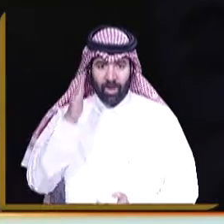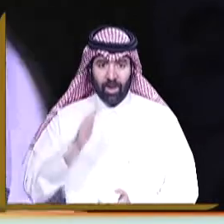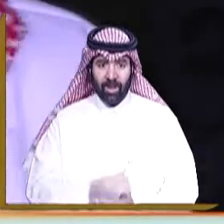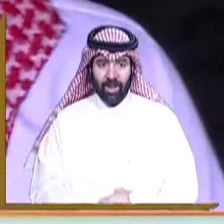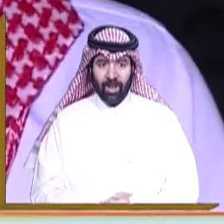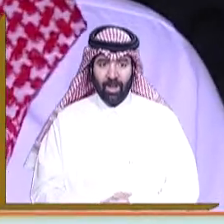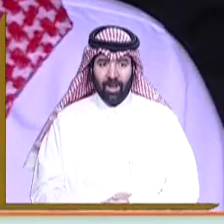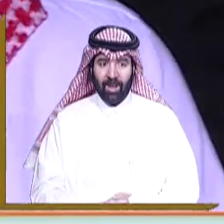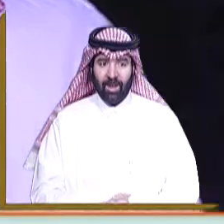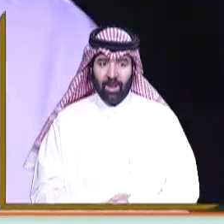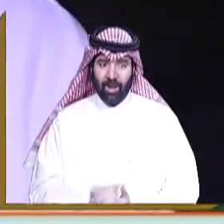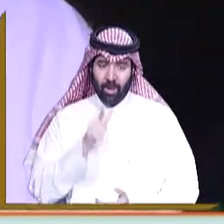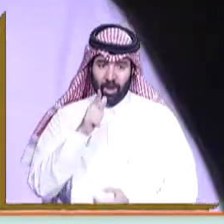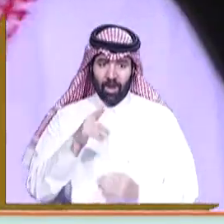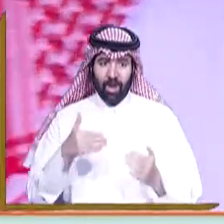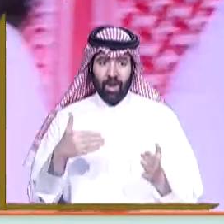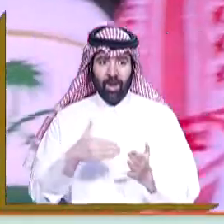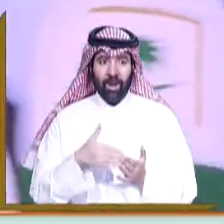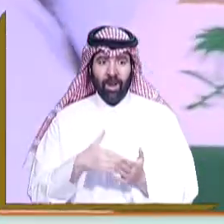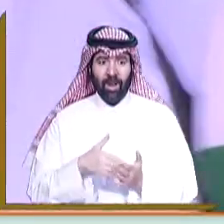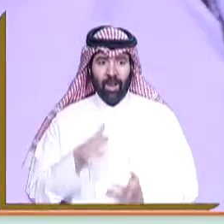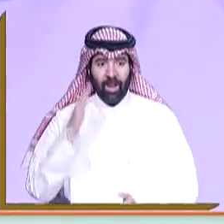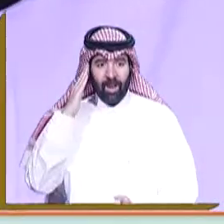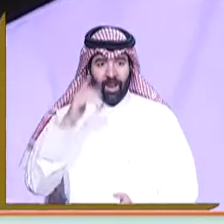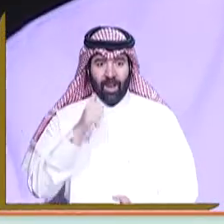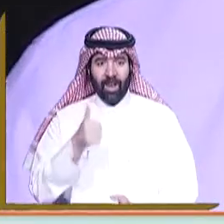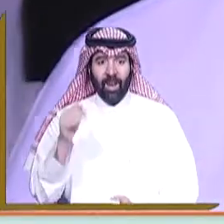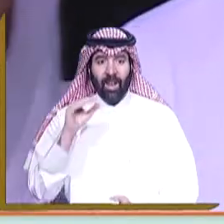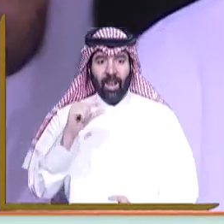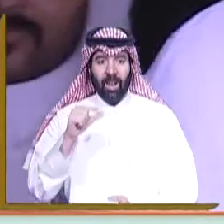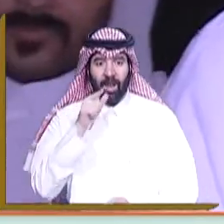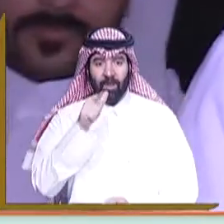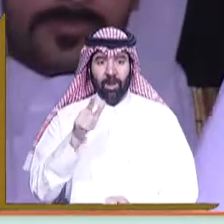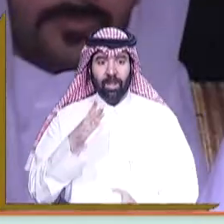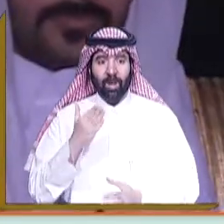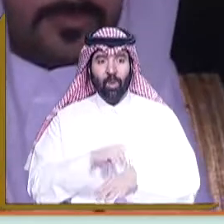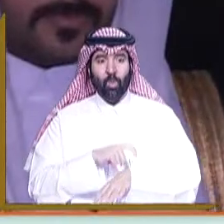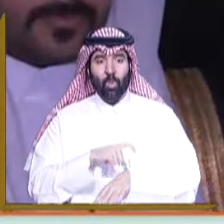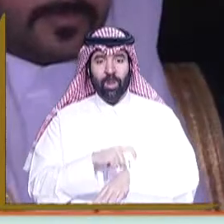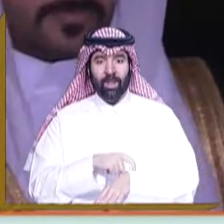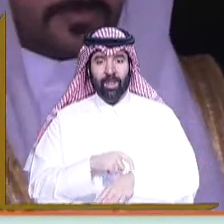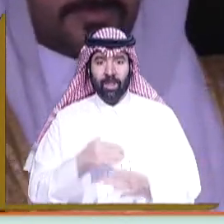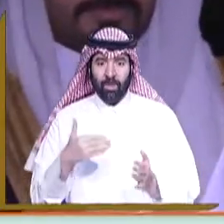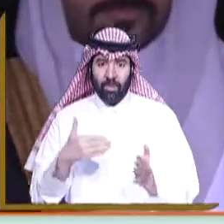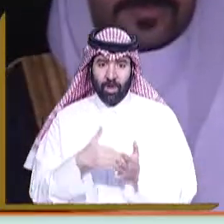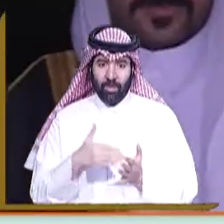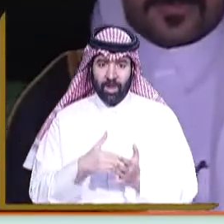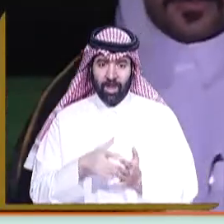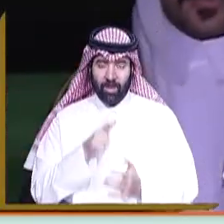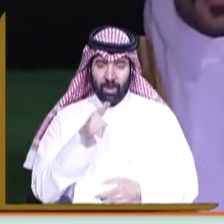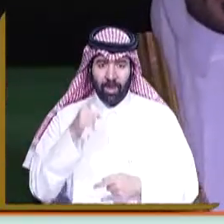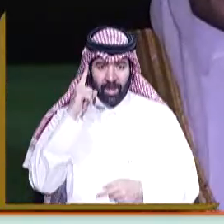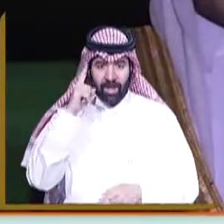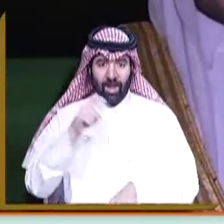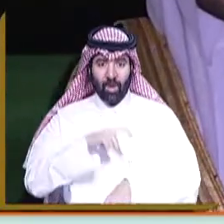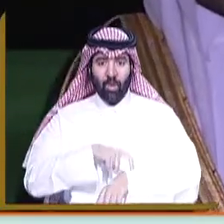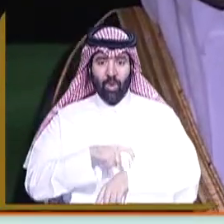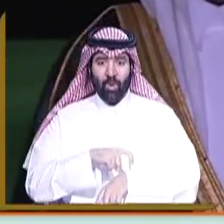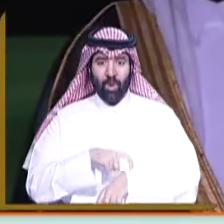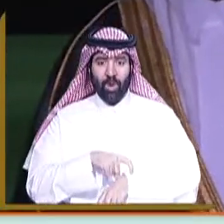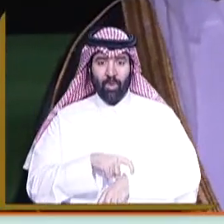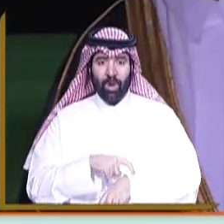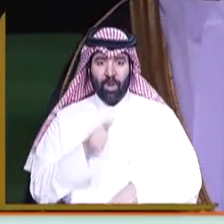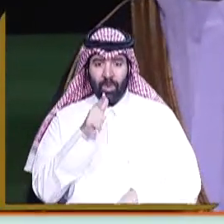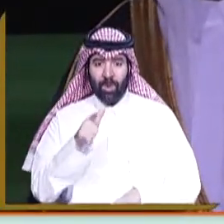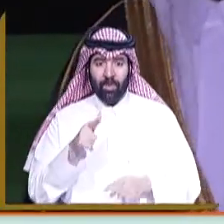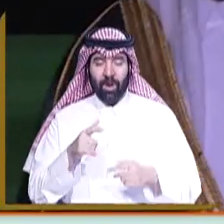بودي يا زميلي عبد الرحمن أن أخذ الدكتور أحمد العنزي، ولكن لضيق الوقت وانتهاء المهلة المحددة